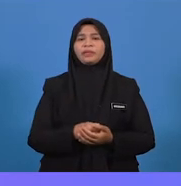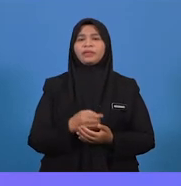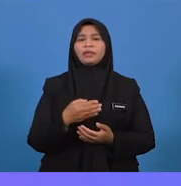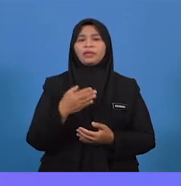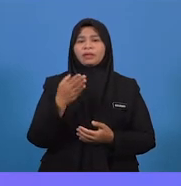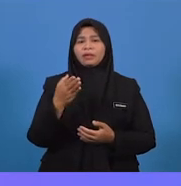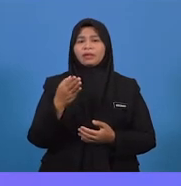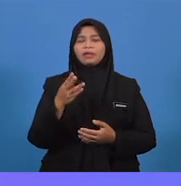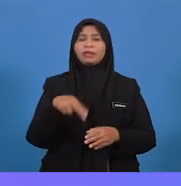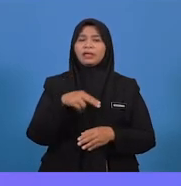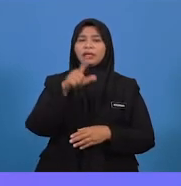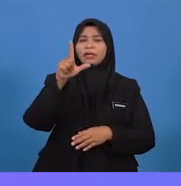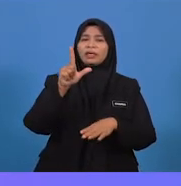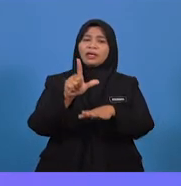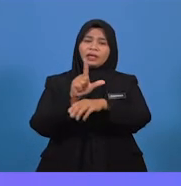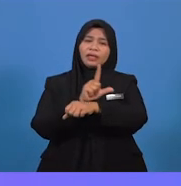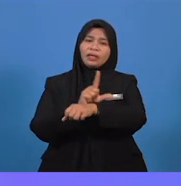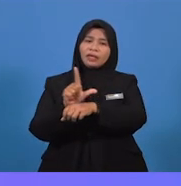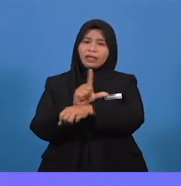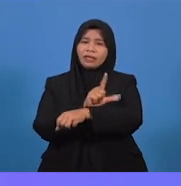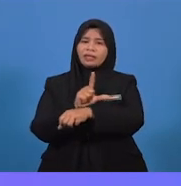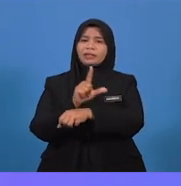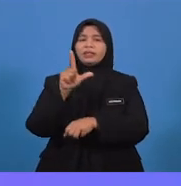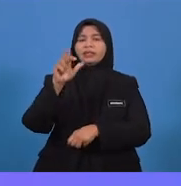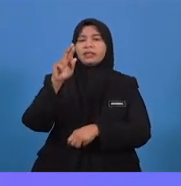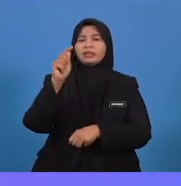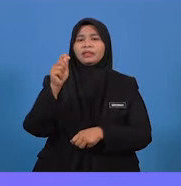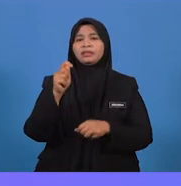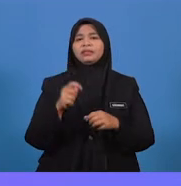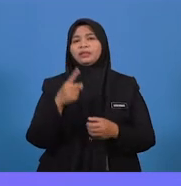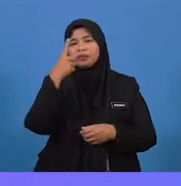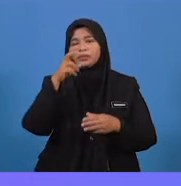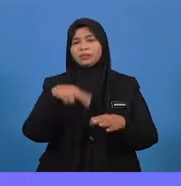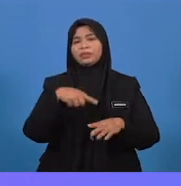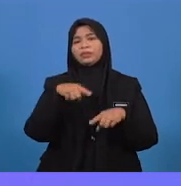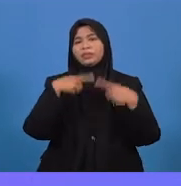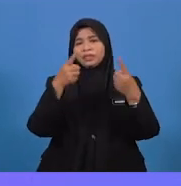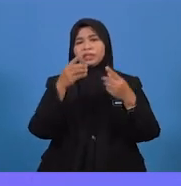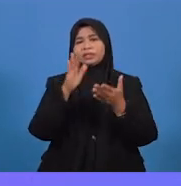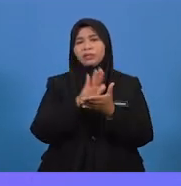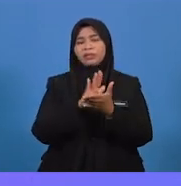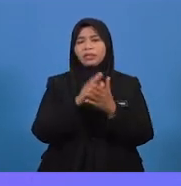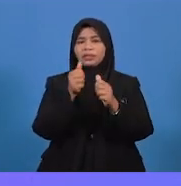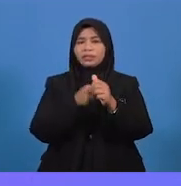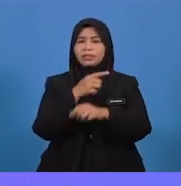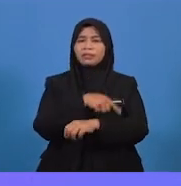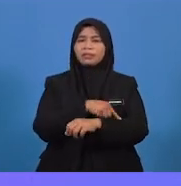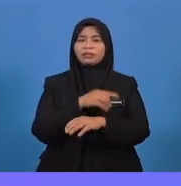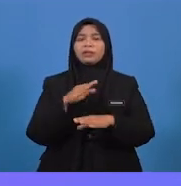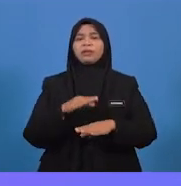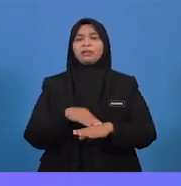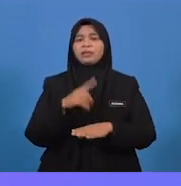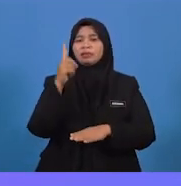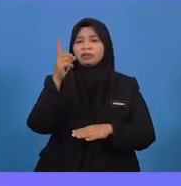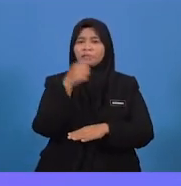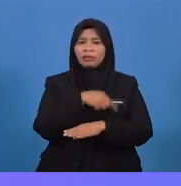Soalannya, kamu menaiki LRT untuk pergi ke sekolah setiap hari. Pada suatu hari, kamu terlambat